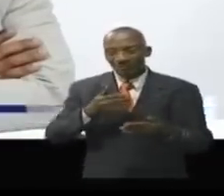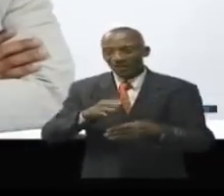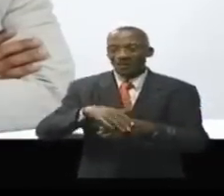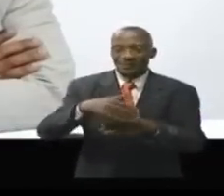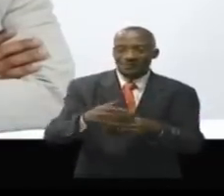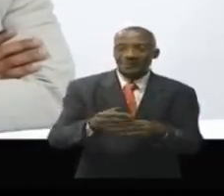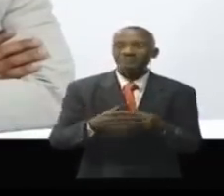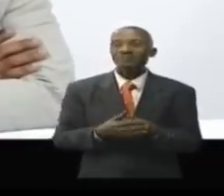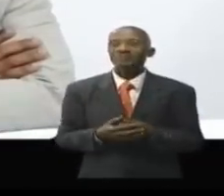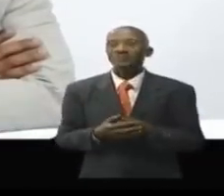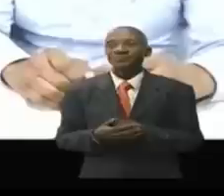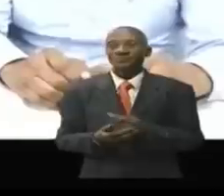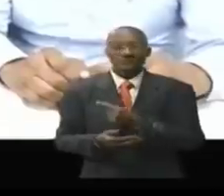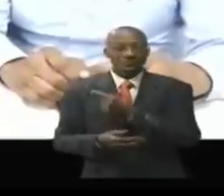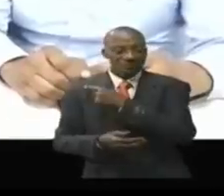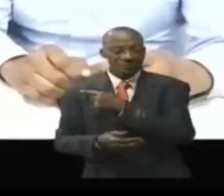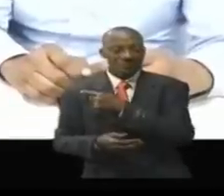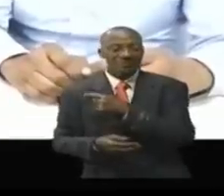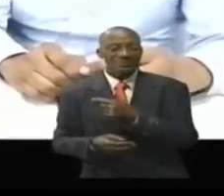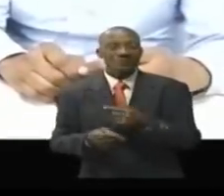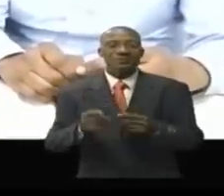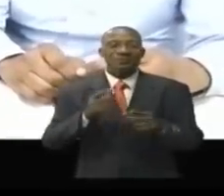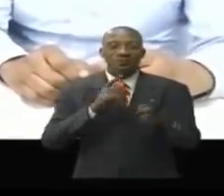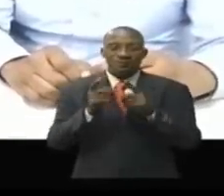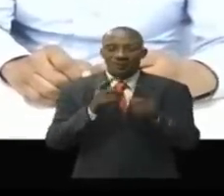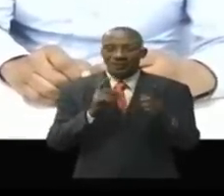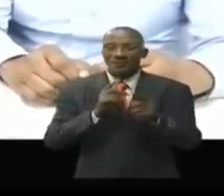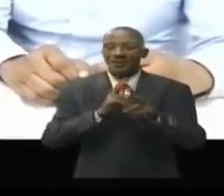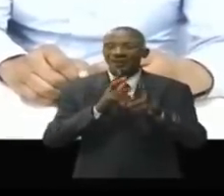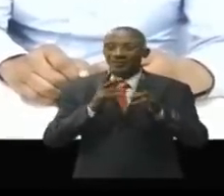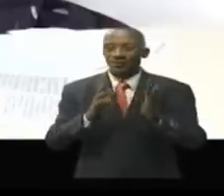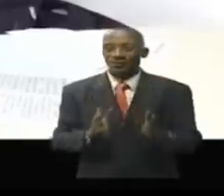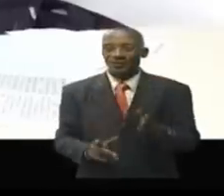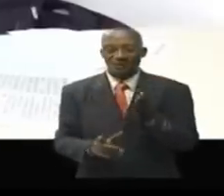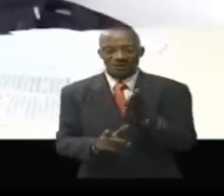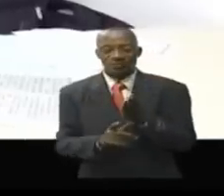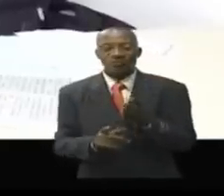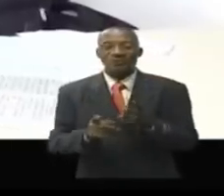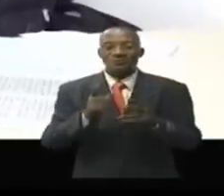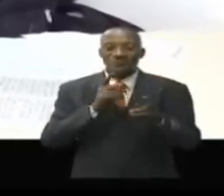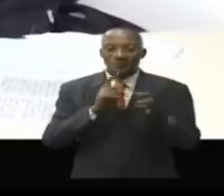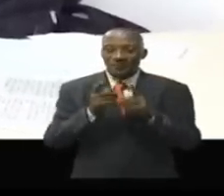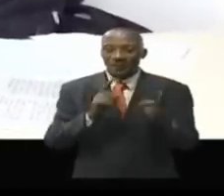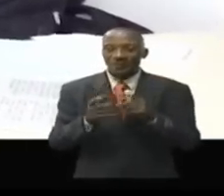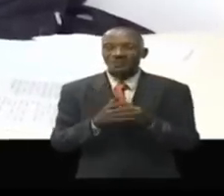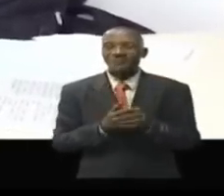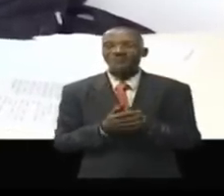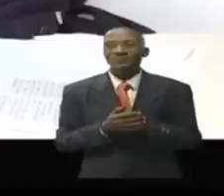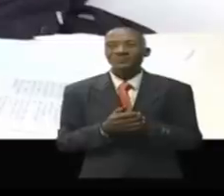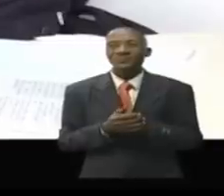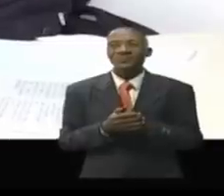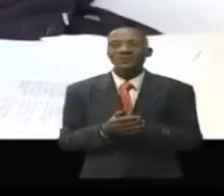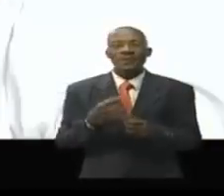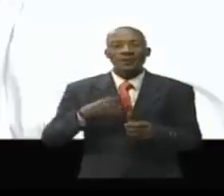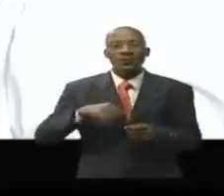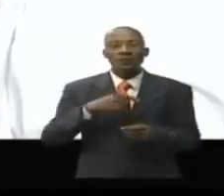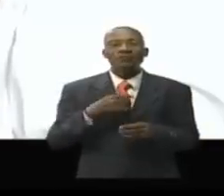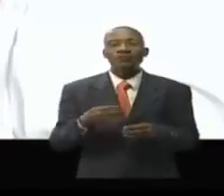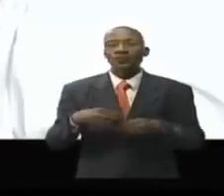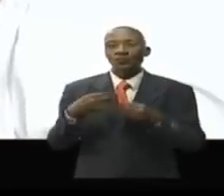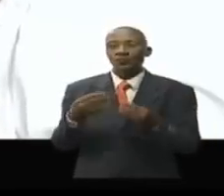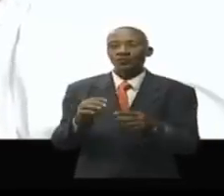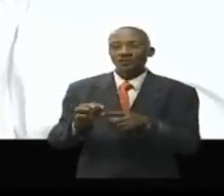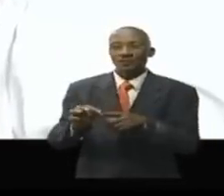est celle de l'enrôlement. Il est important, d'abord, vous qui êtes les juristes internes, vous